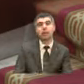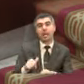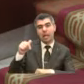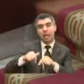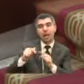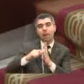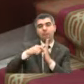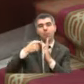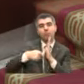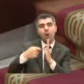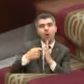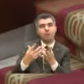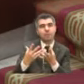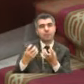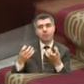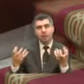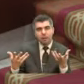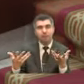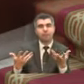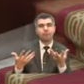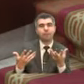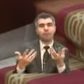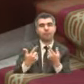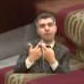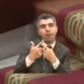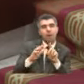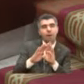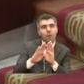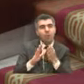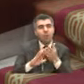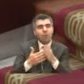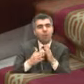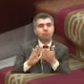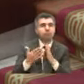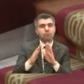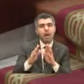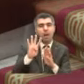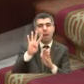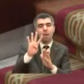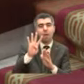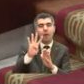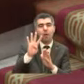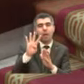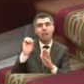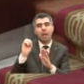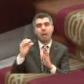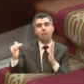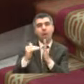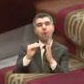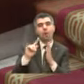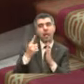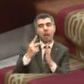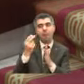اللي دارت، والاستثمارات كانت فيها تقريبا واحد 472 مليون ديال الدرهم في الفتره ما بين 2000